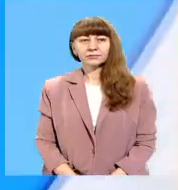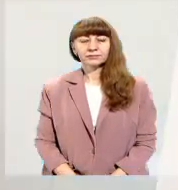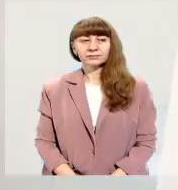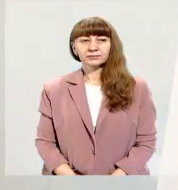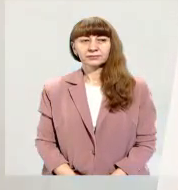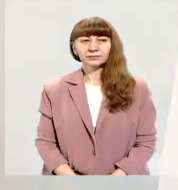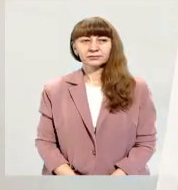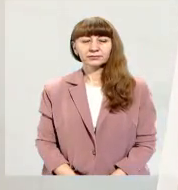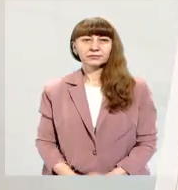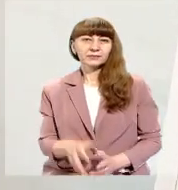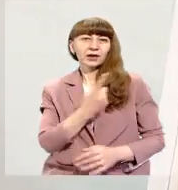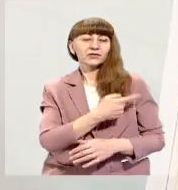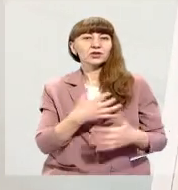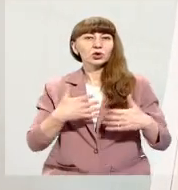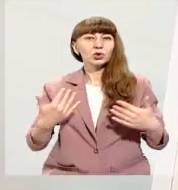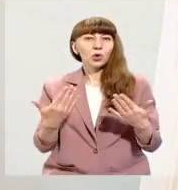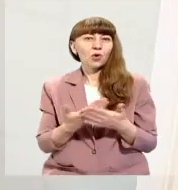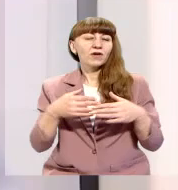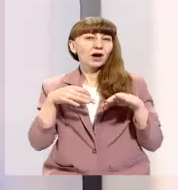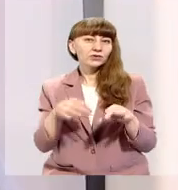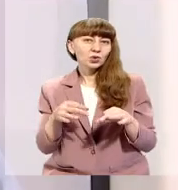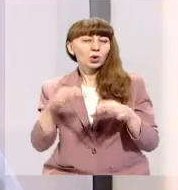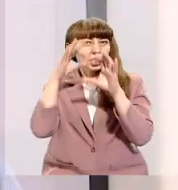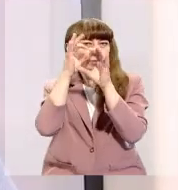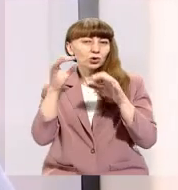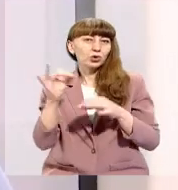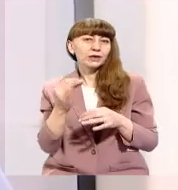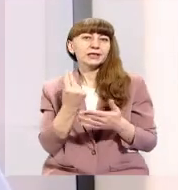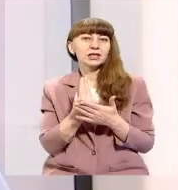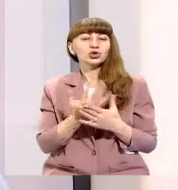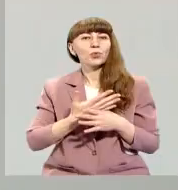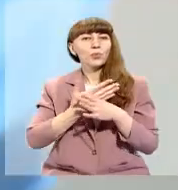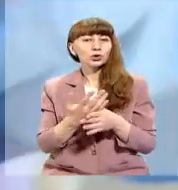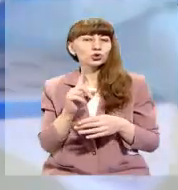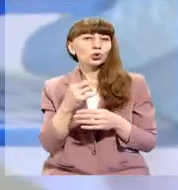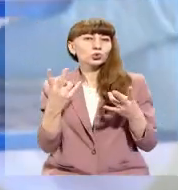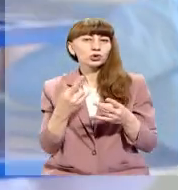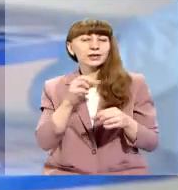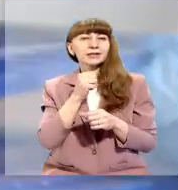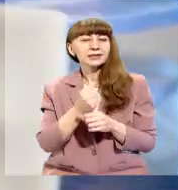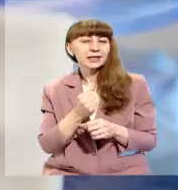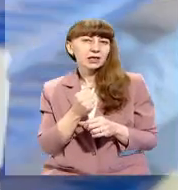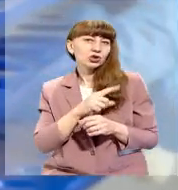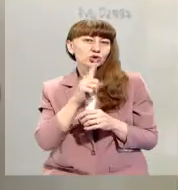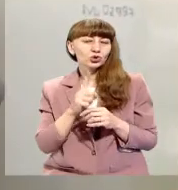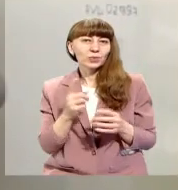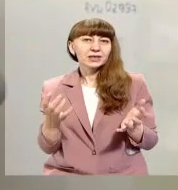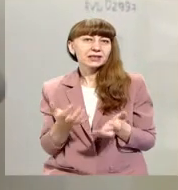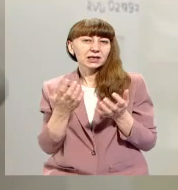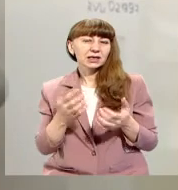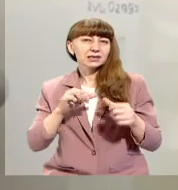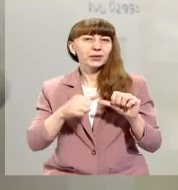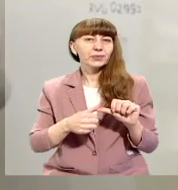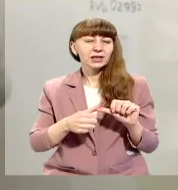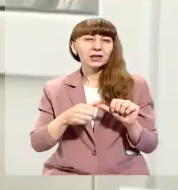сегодня ветеринарам новые авто лаборатории подъёмные что ещё необходимо сделать для сохранения стабильной эпизоотической